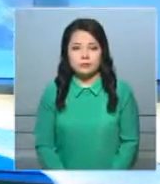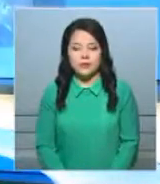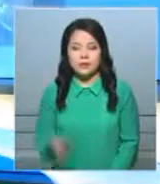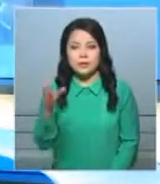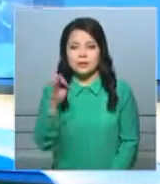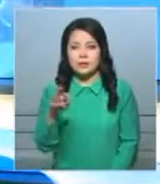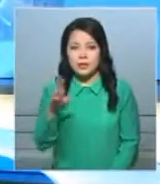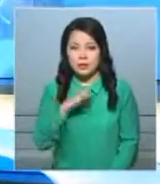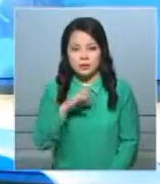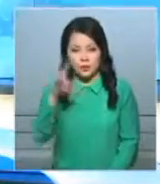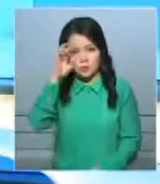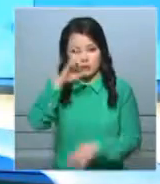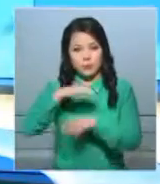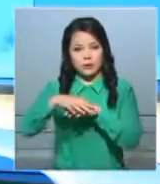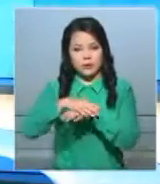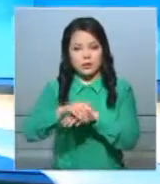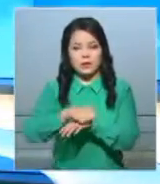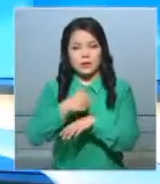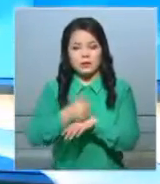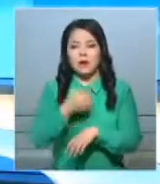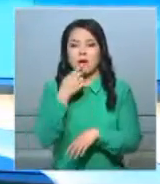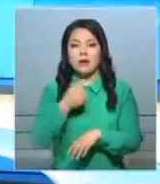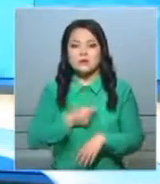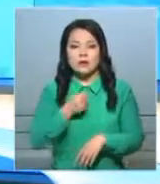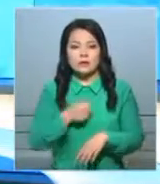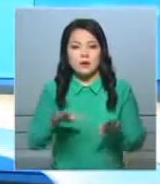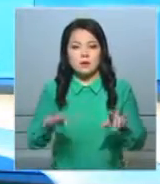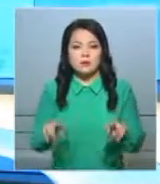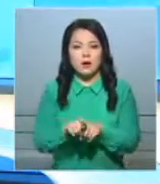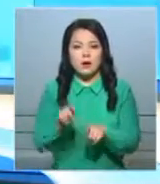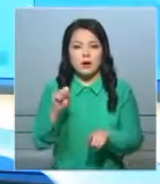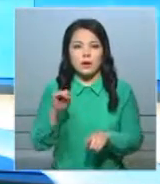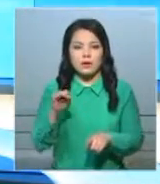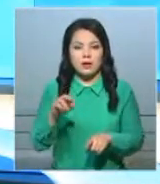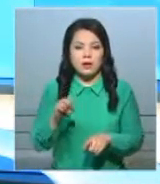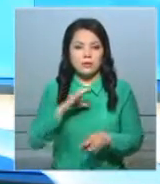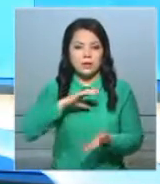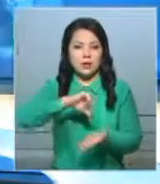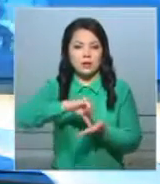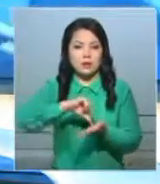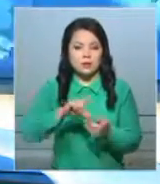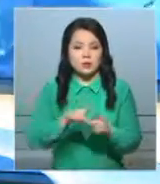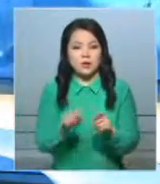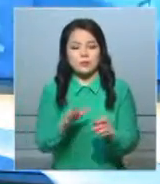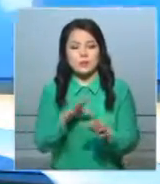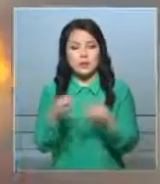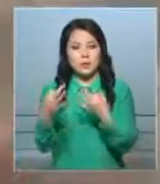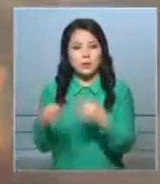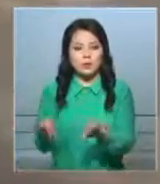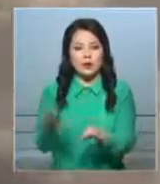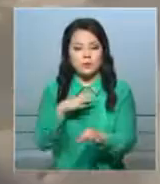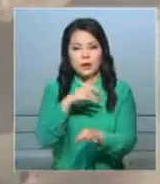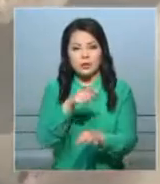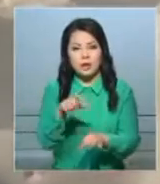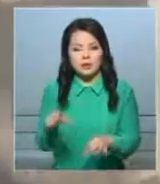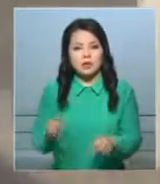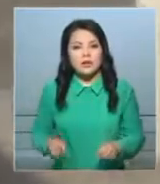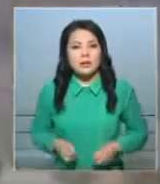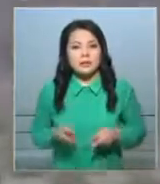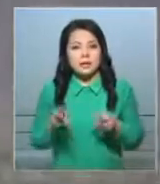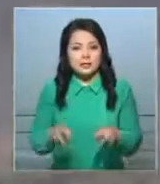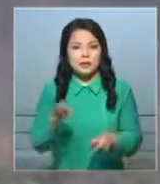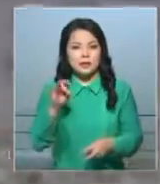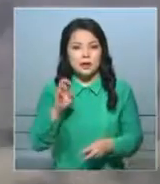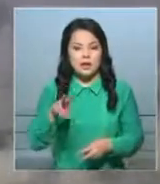Ал Сирия үкіметінің әскері Пальмир қаласының шығысындағы Хайя жотасын содырлар бақылауынан босатты. Қақтығыс кезінде Ирак пен Левант лаңкестік